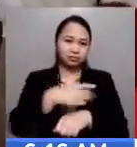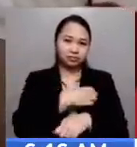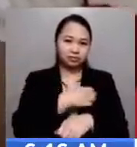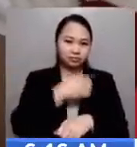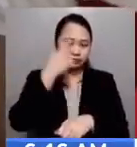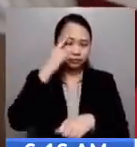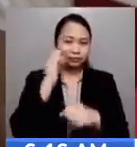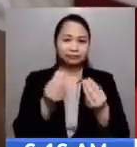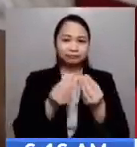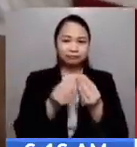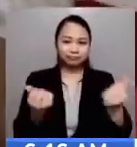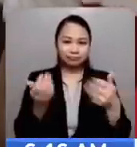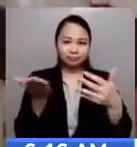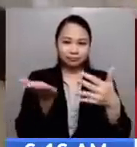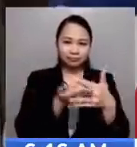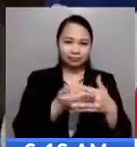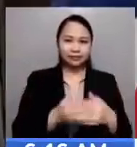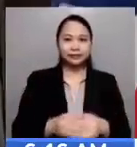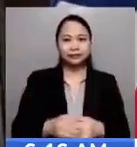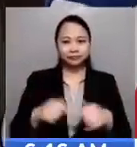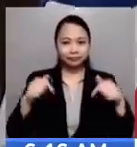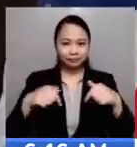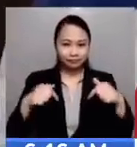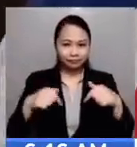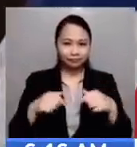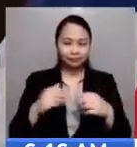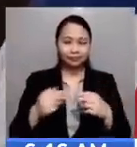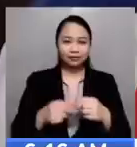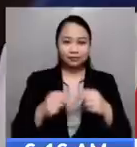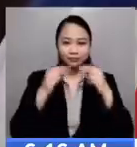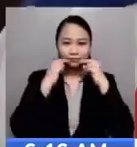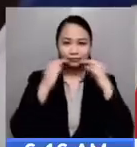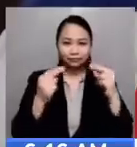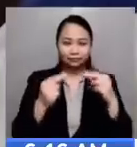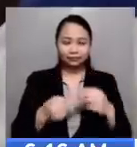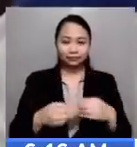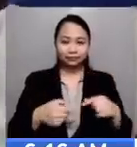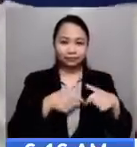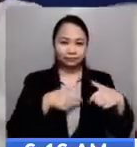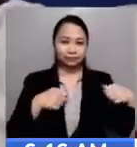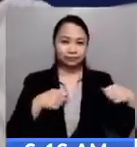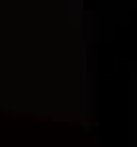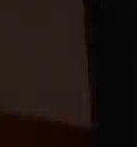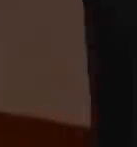Yan ang unang balita sa Las Piñas City. Nico Wahe para sa GMA Integrated News.